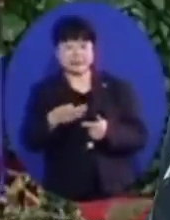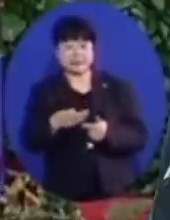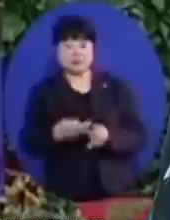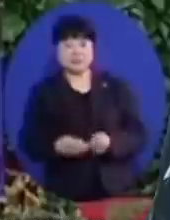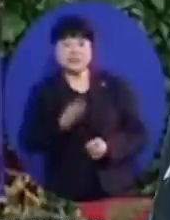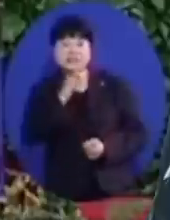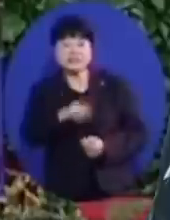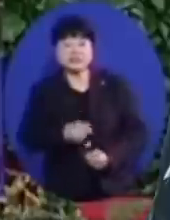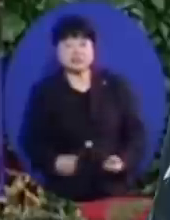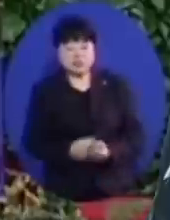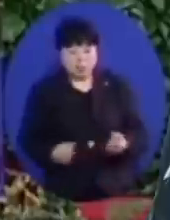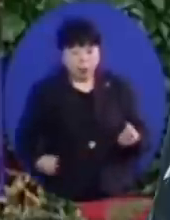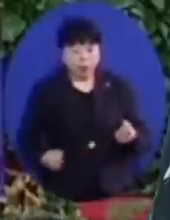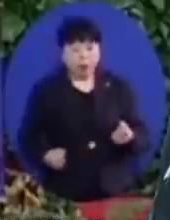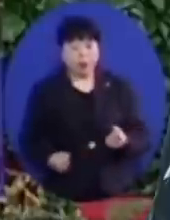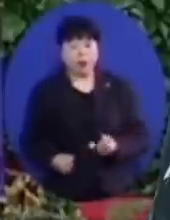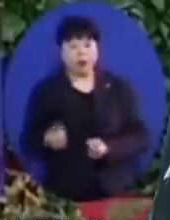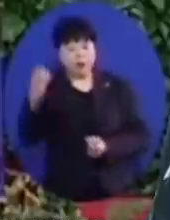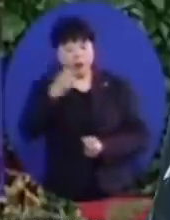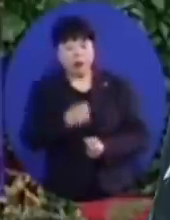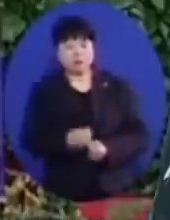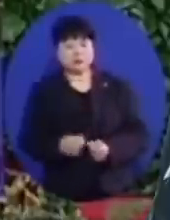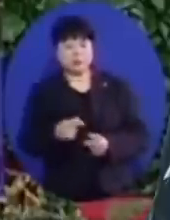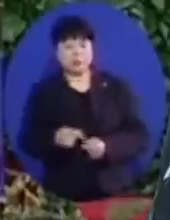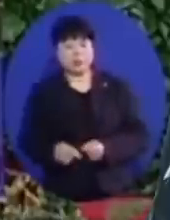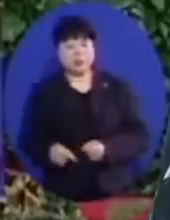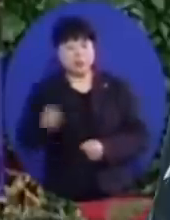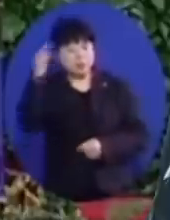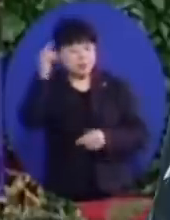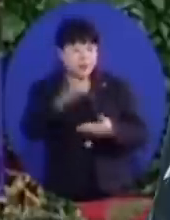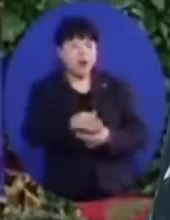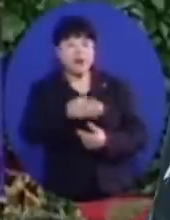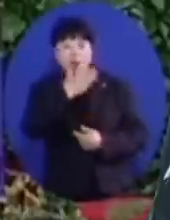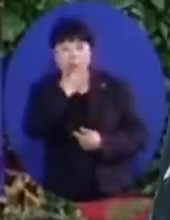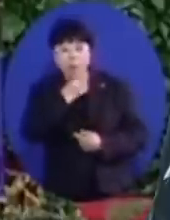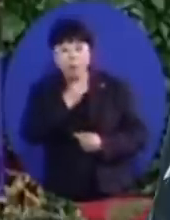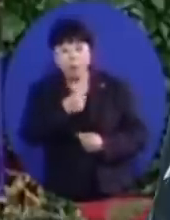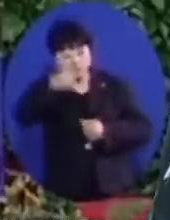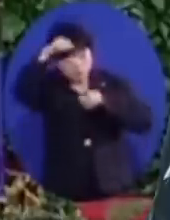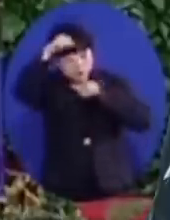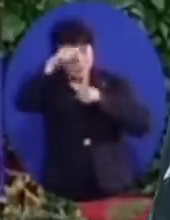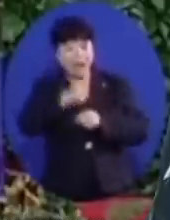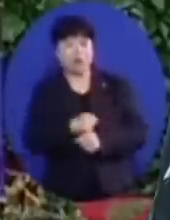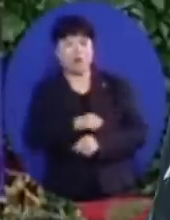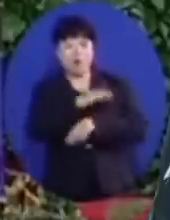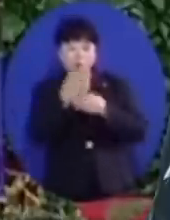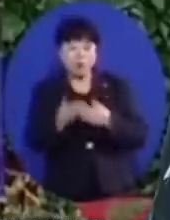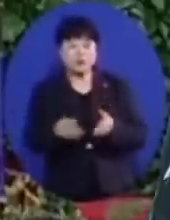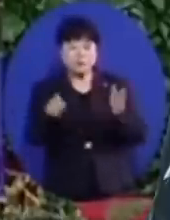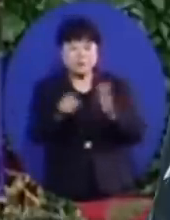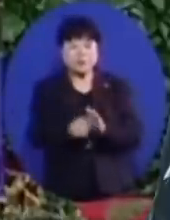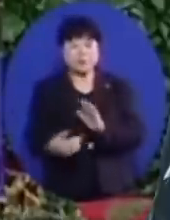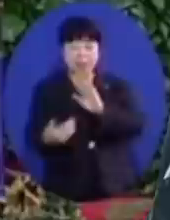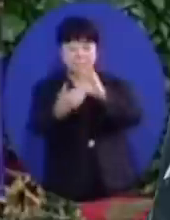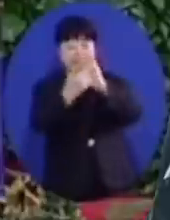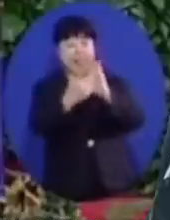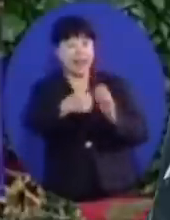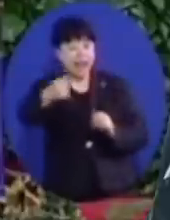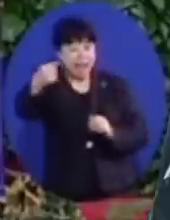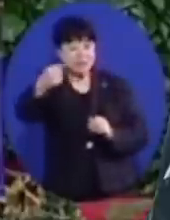허리띠를 띠고 의의 호심경을 붙이고 평안의 복음이 준비한 것으로 신을 신고 모든 것 위에 믿음의 방패를